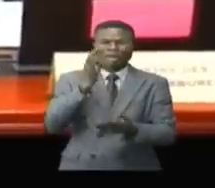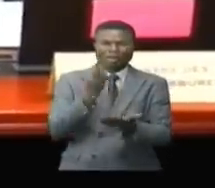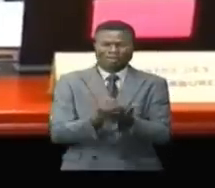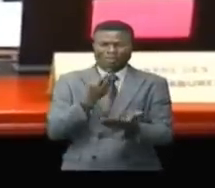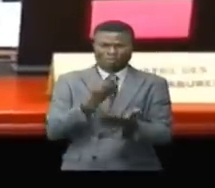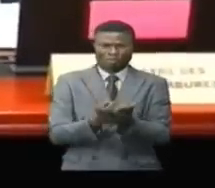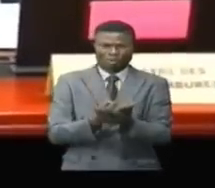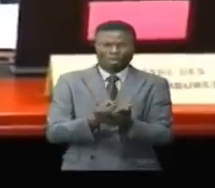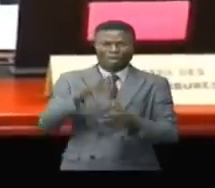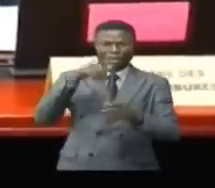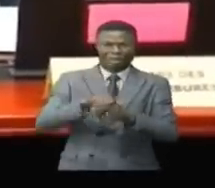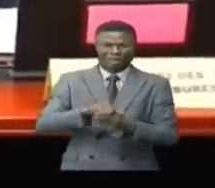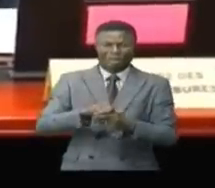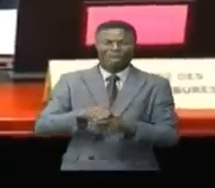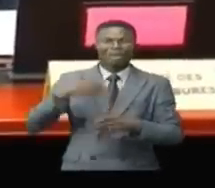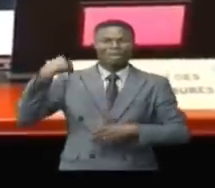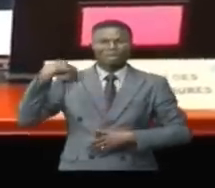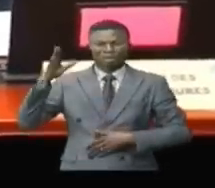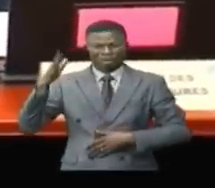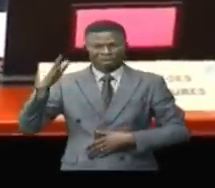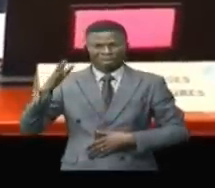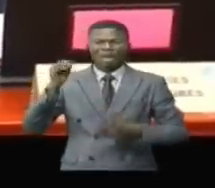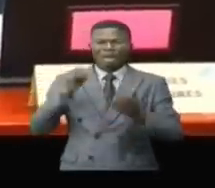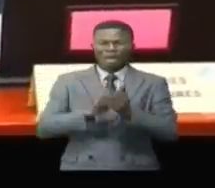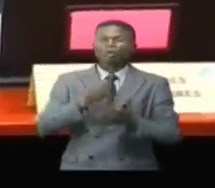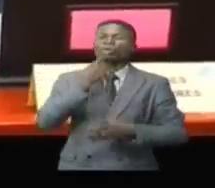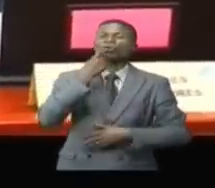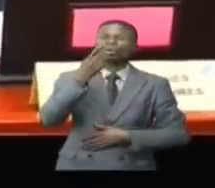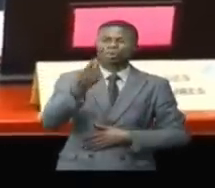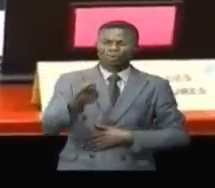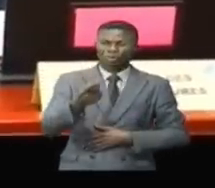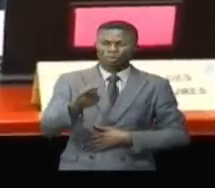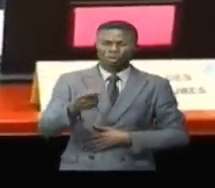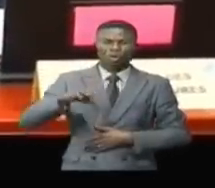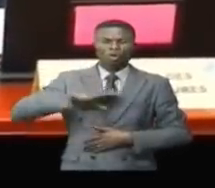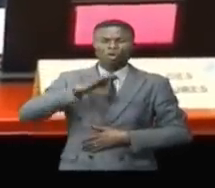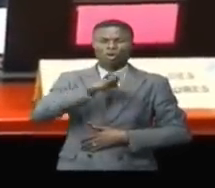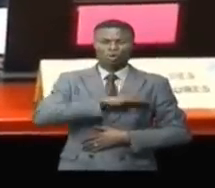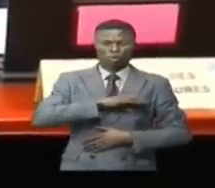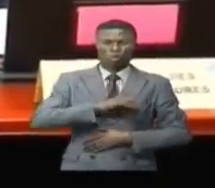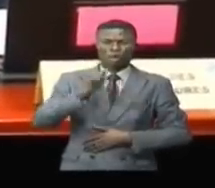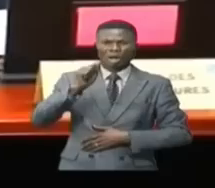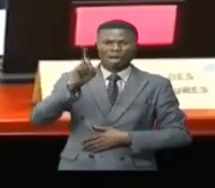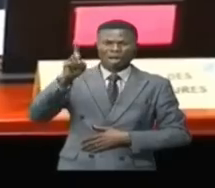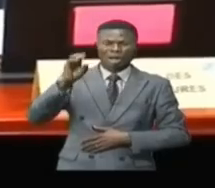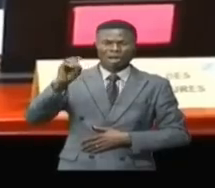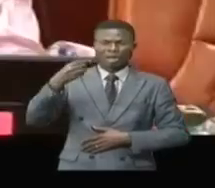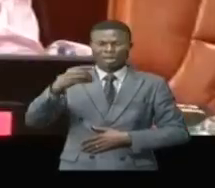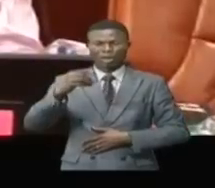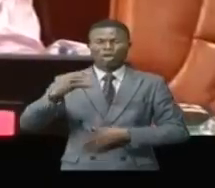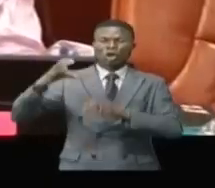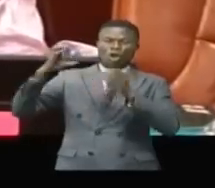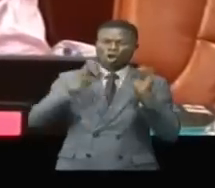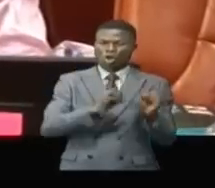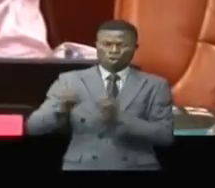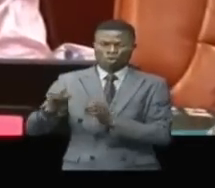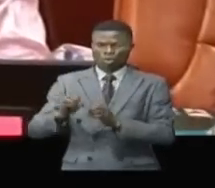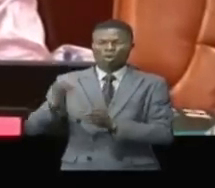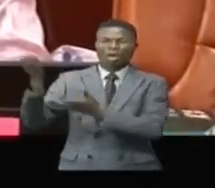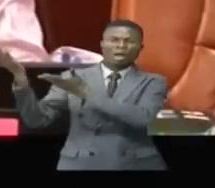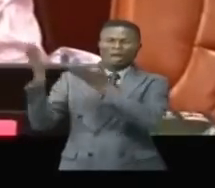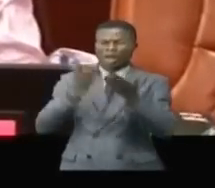économico-financières à faveur de l'État. Il a indiqué que la commission ad hoc chargée de l'organisation des appels